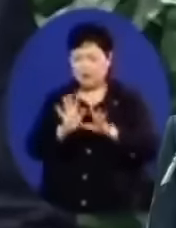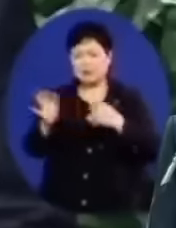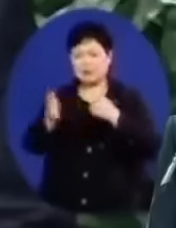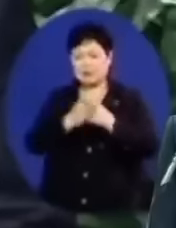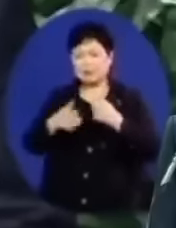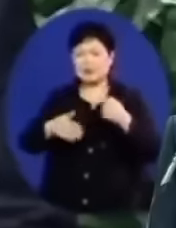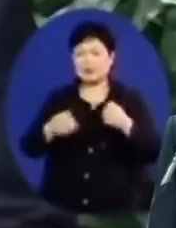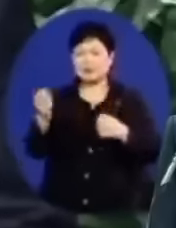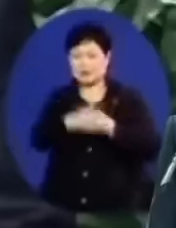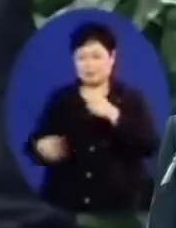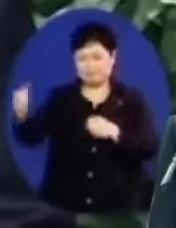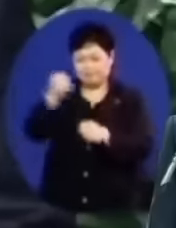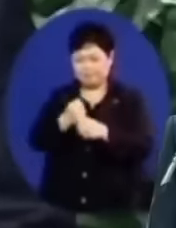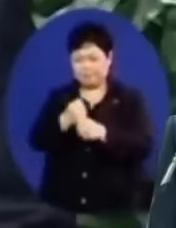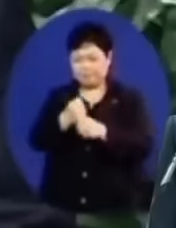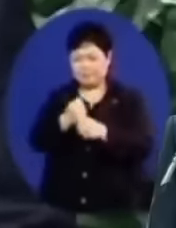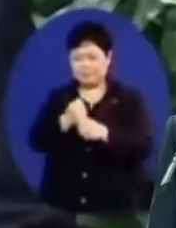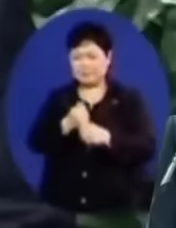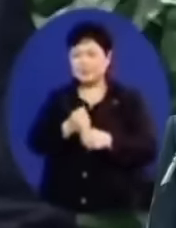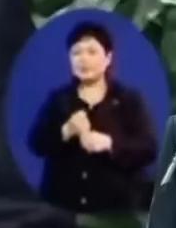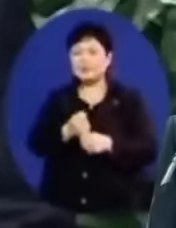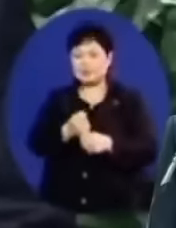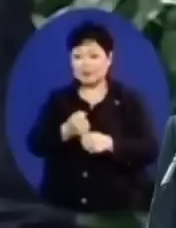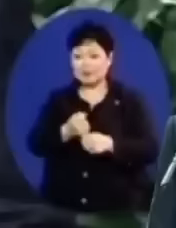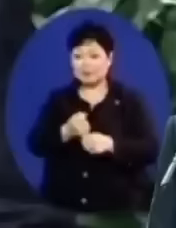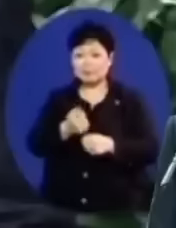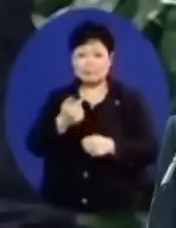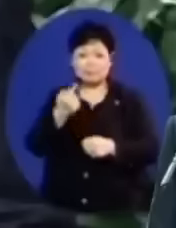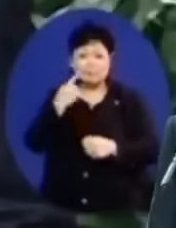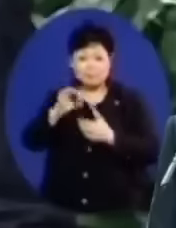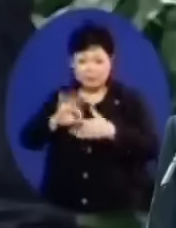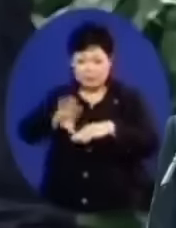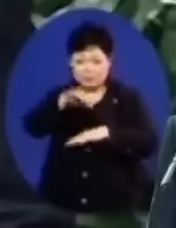재기할 수 있지 그리스도의 보혈 없이는 우리 신앙은